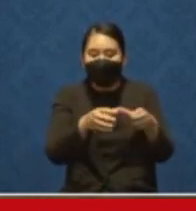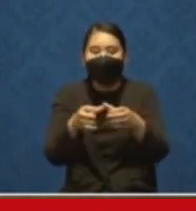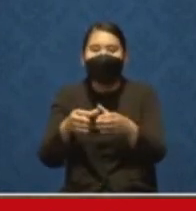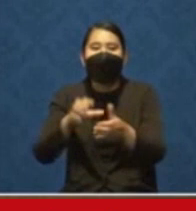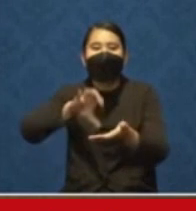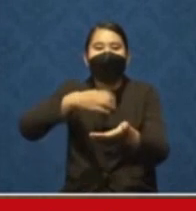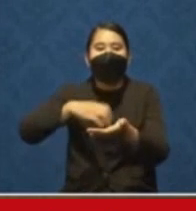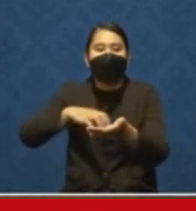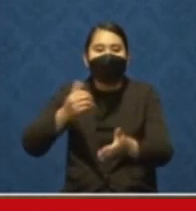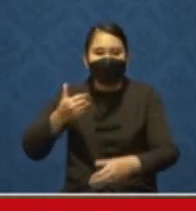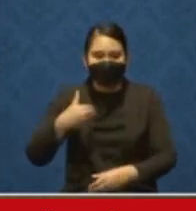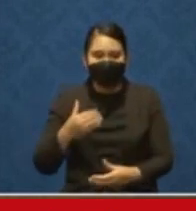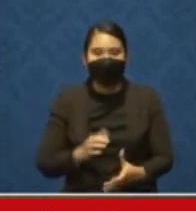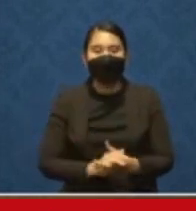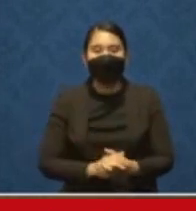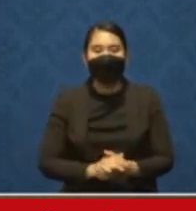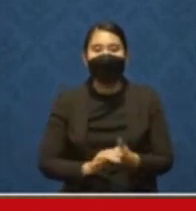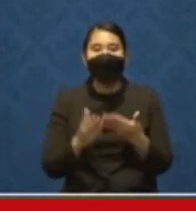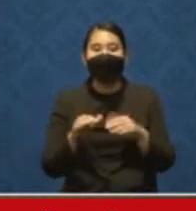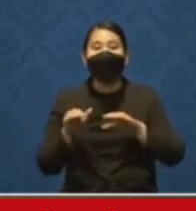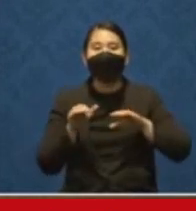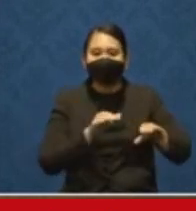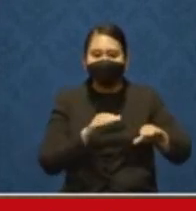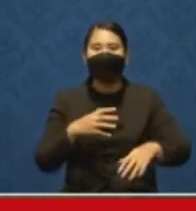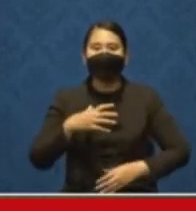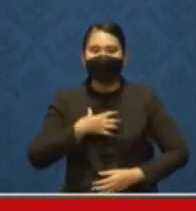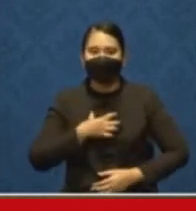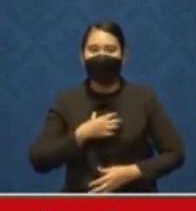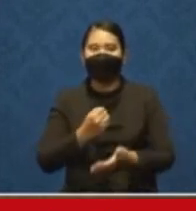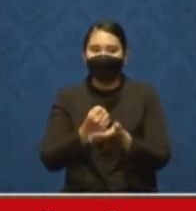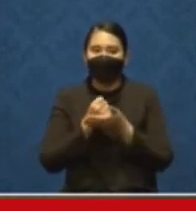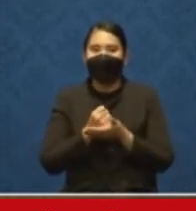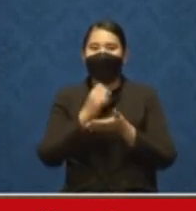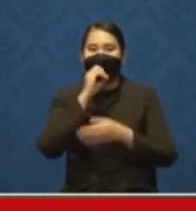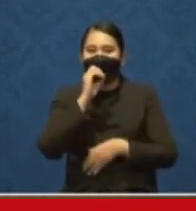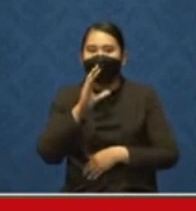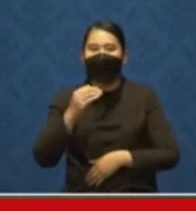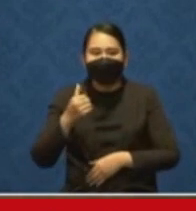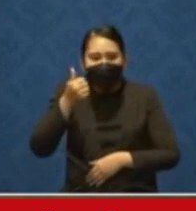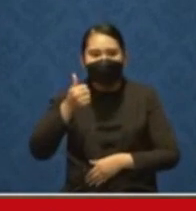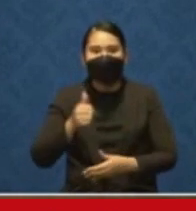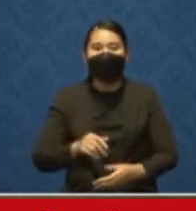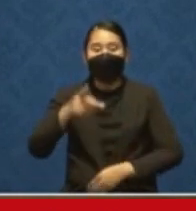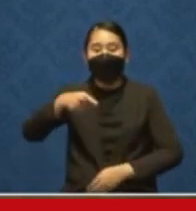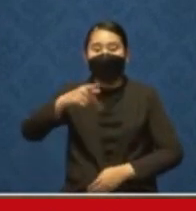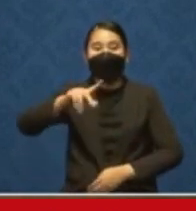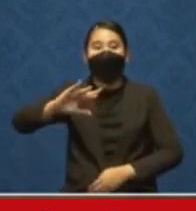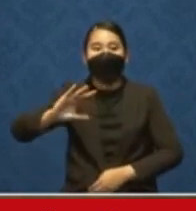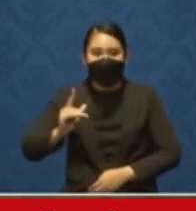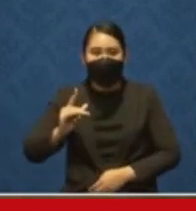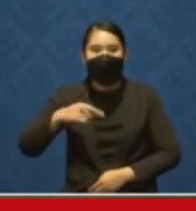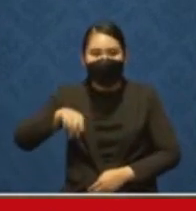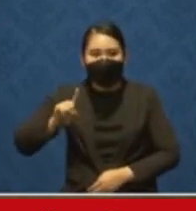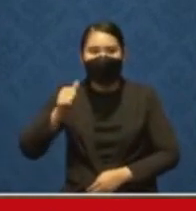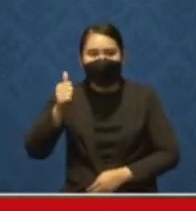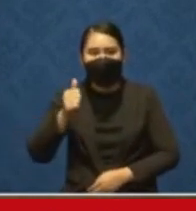มาแล้วเขารู้เขาได้ข้อมูลจากไหนก็ตามหัวคะแนนไม่ต้องแถวดอกเขาก็นั้นก็มาพูดให้ฟังหมดมาแล้วเขา